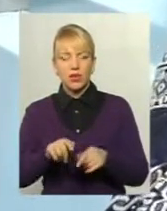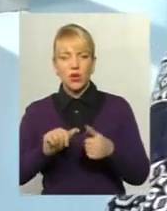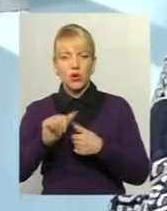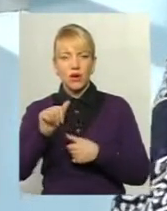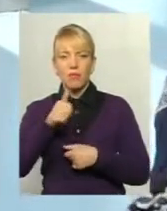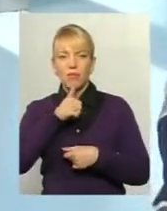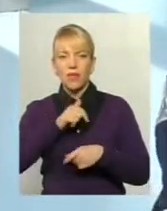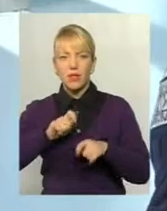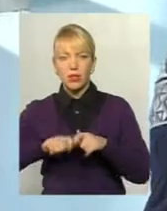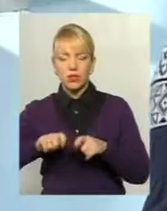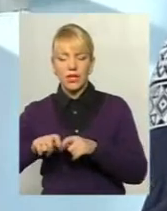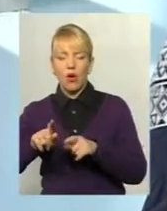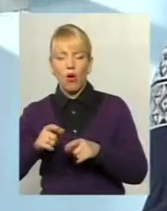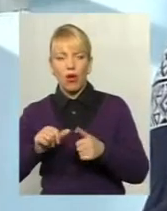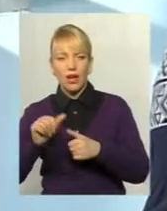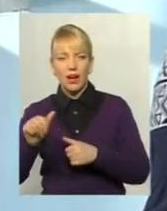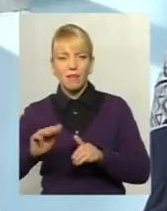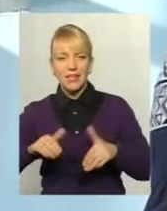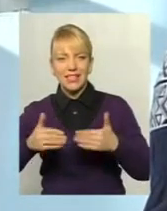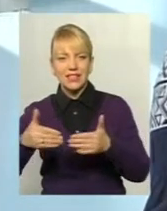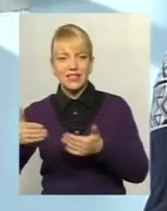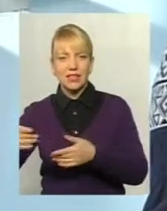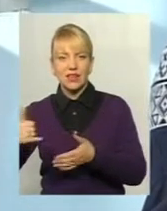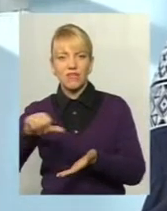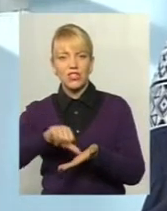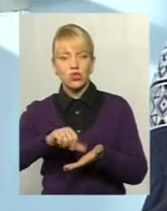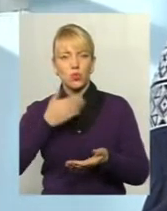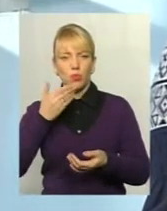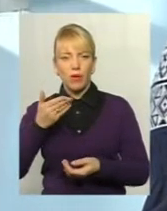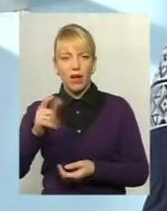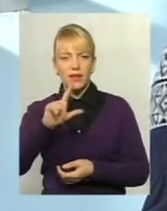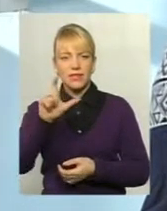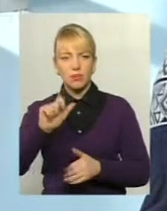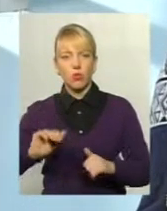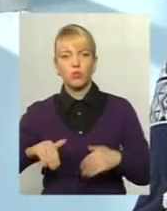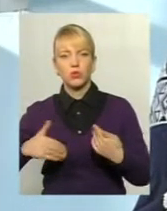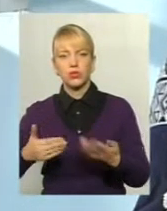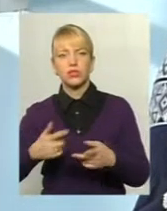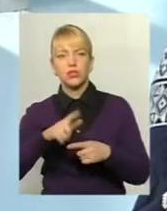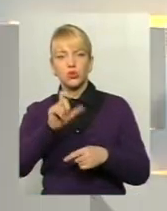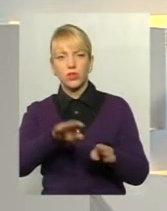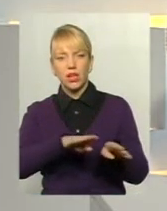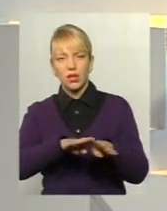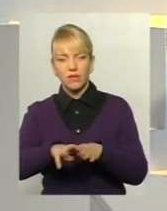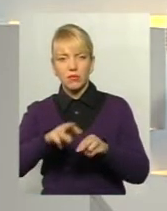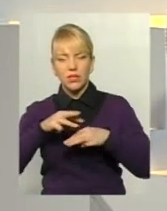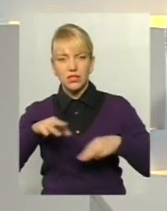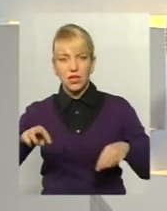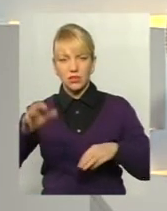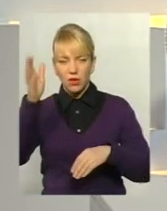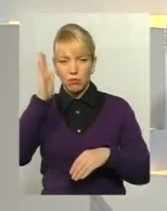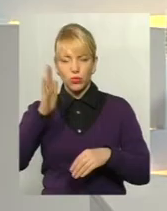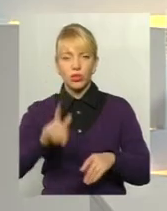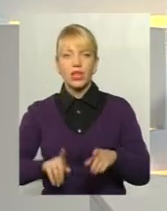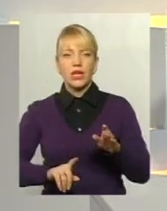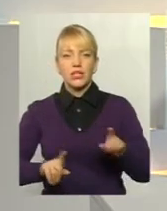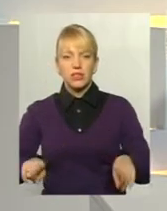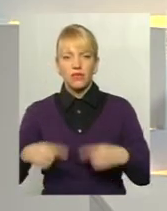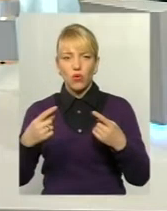окремі ініціативи і виступає з пропозицією про те, що на рівні Міністерства освіти буде створено пілотний